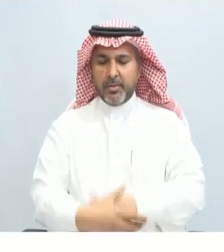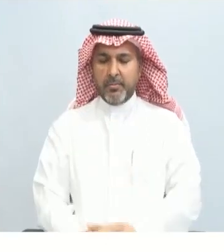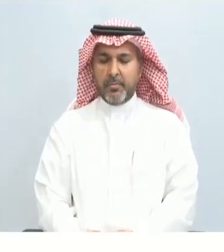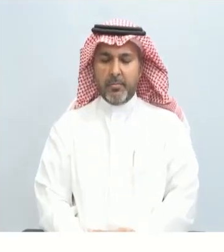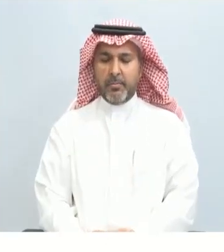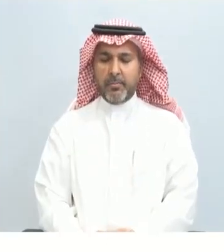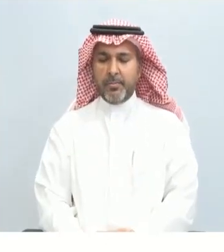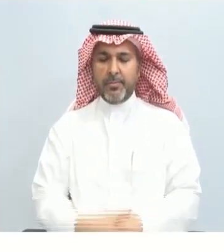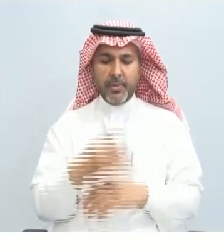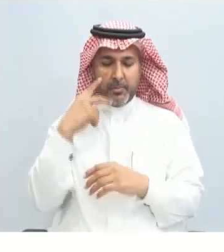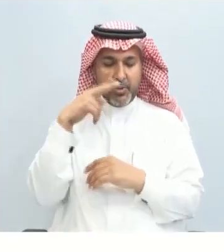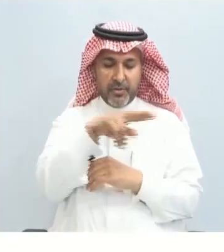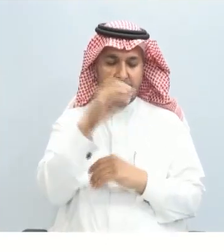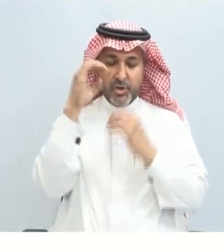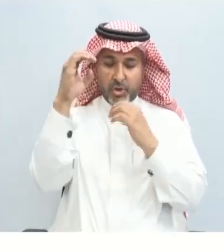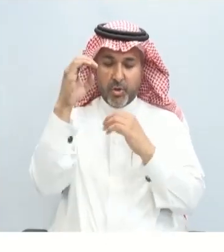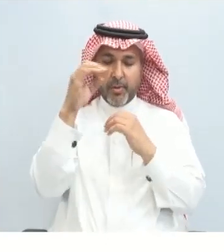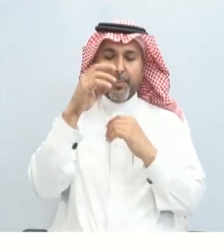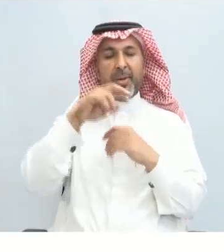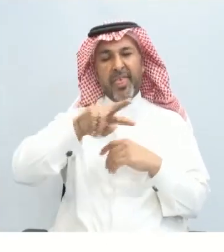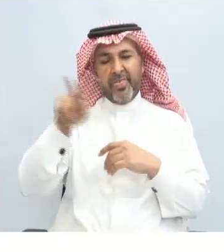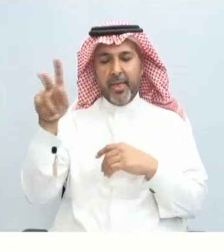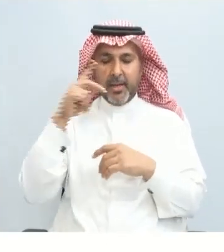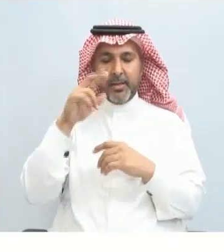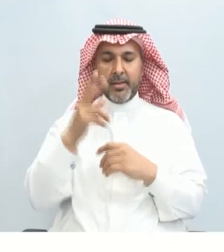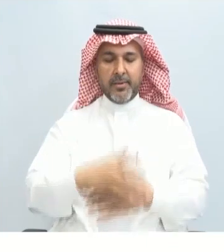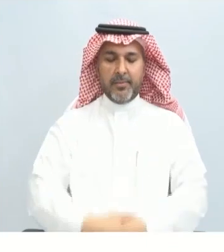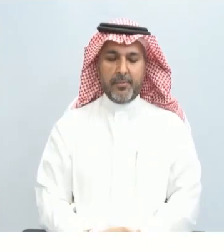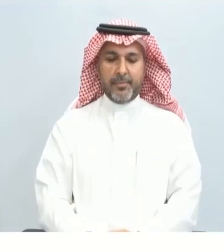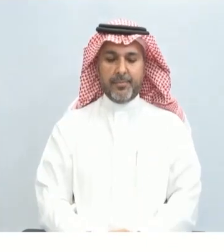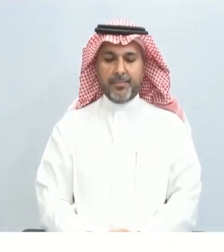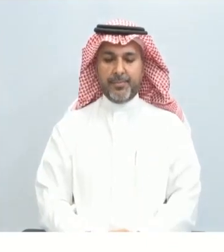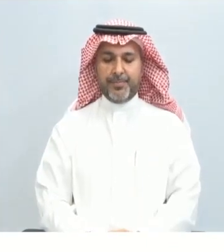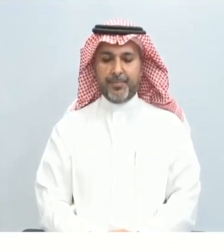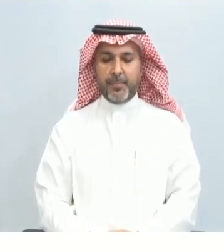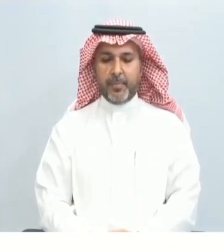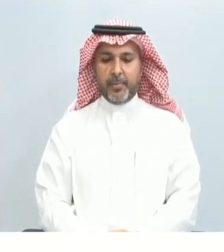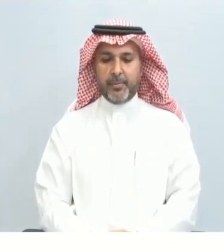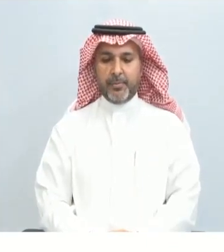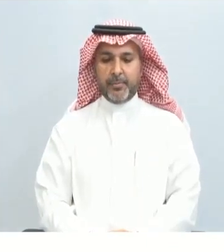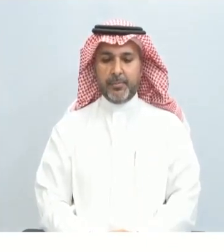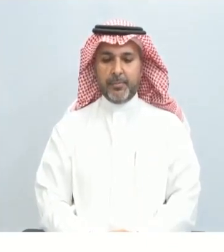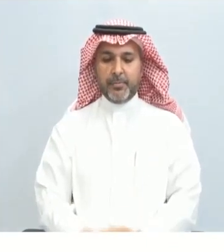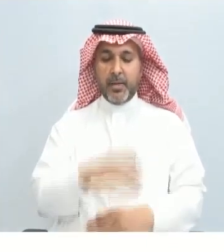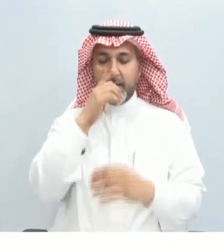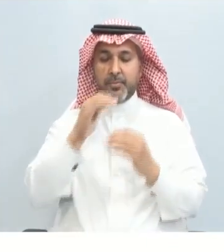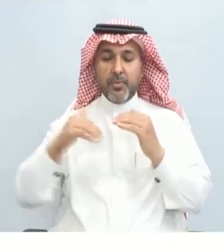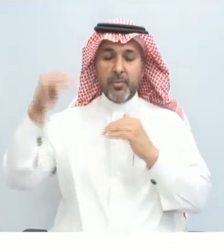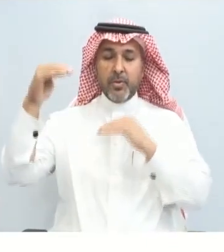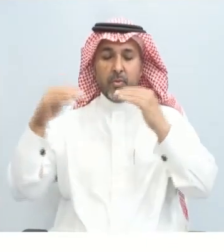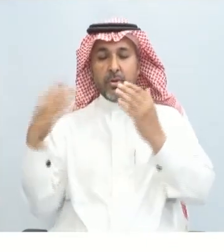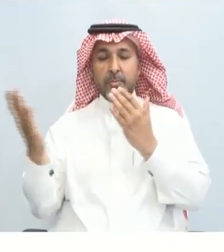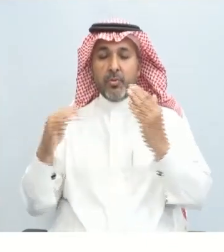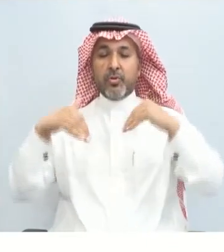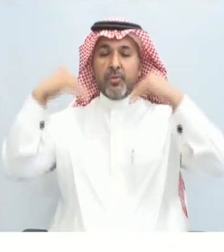تساوي 27 نشوف الفقره الثانيه ممكن قلنا بنطبق الطريقه الثانيه فانا ارفع الطرفين للاساس كم